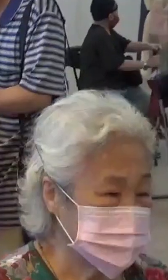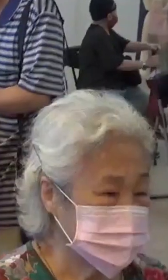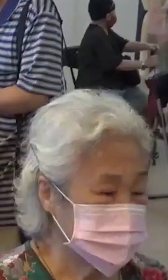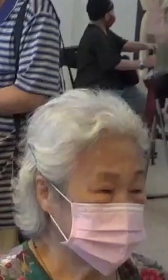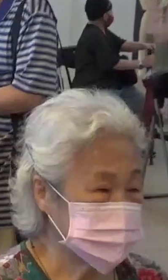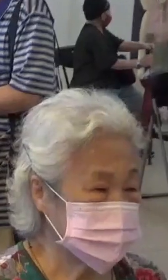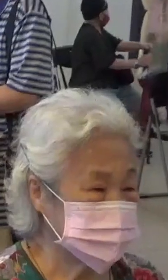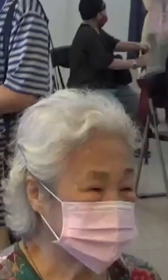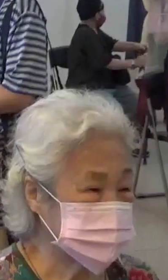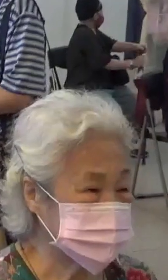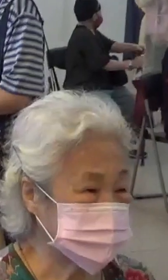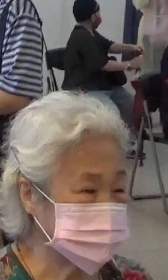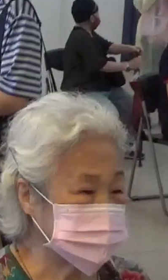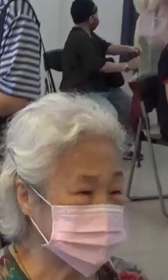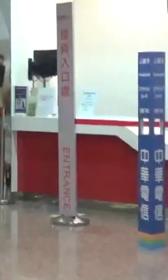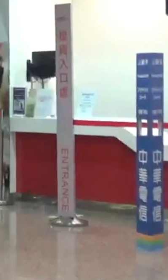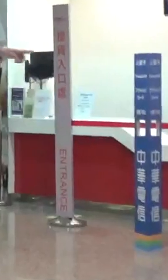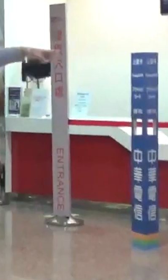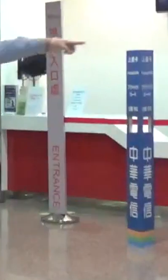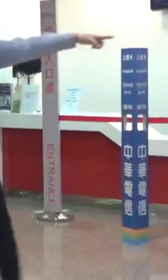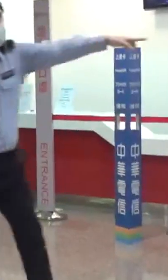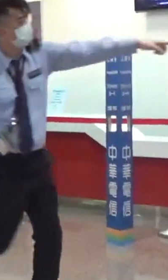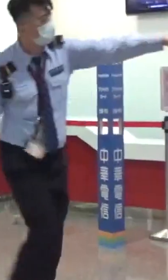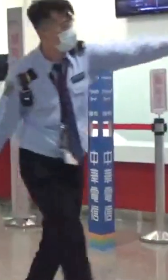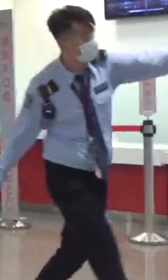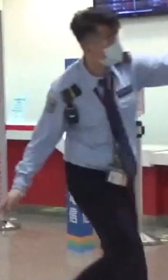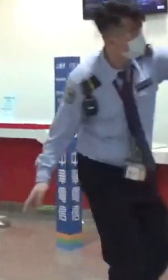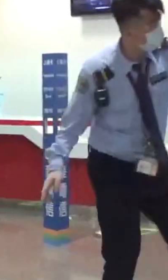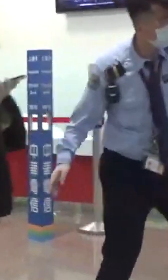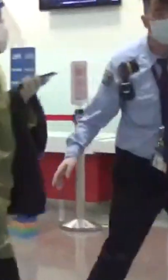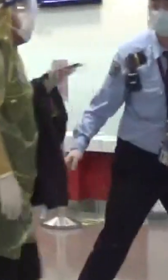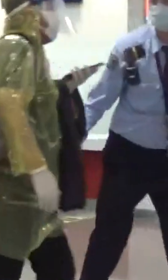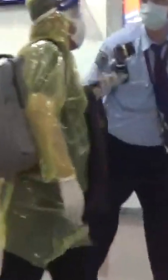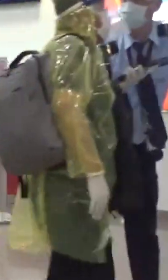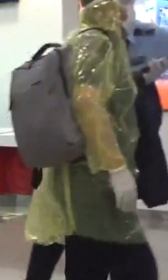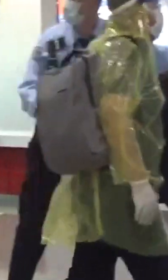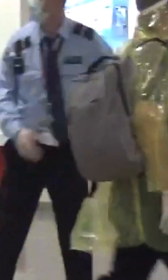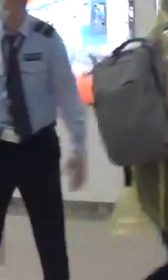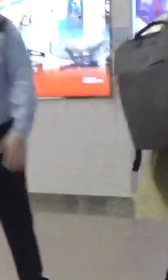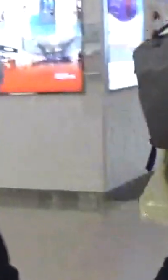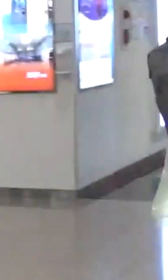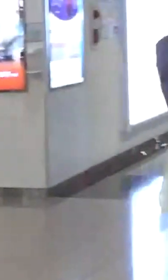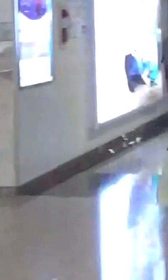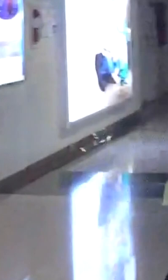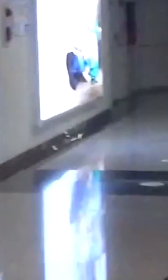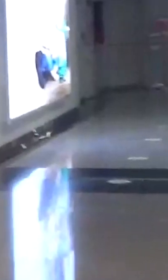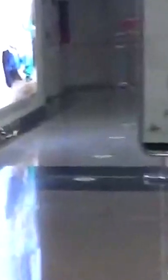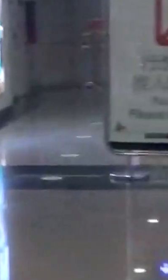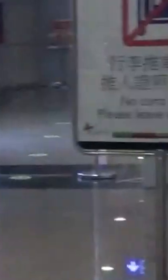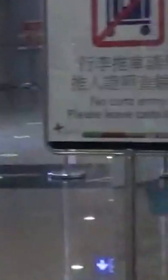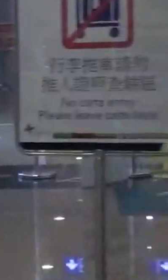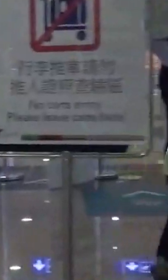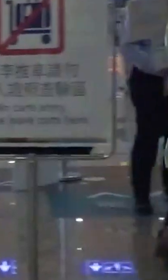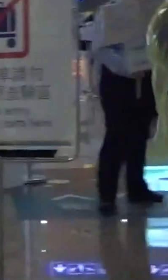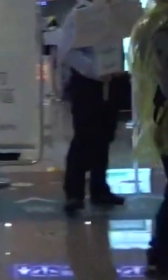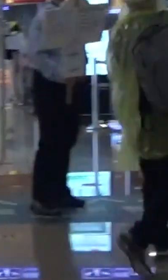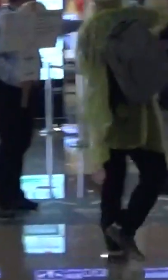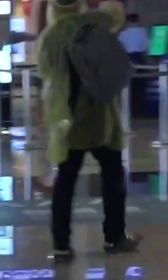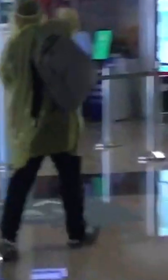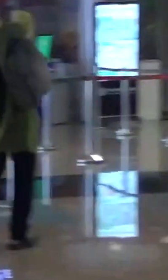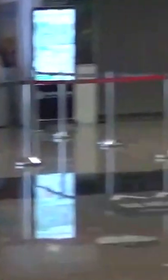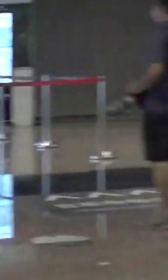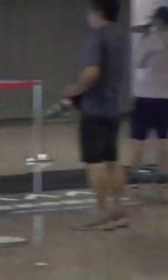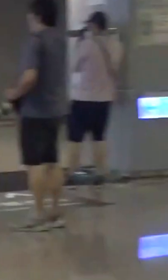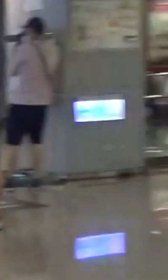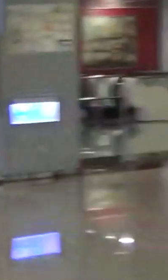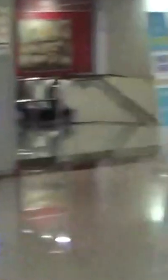上已达到一定比例，因此才能大幅放松防疫措施。但边境仍需严格管制，所以继续